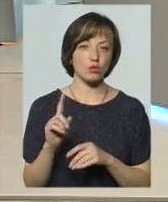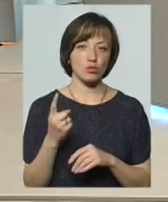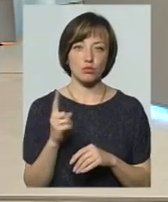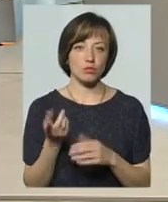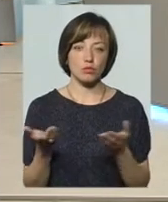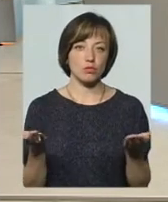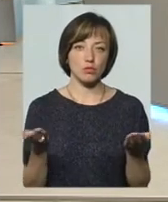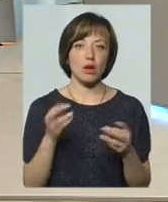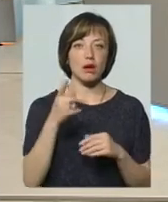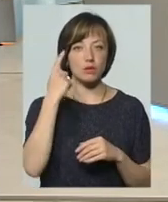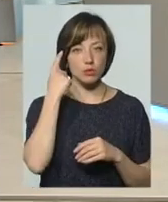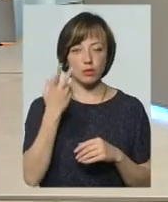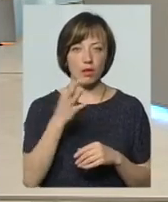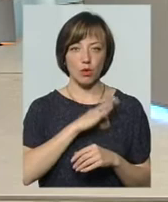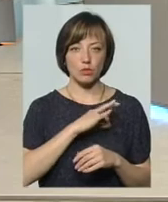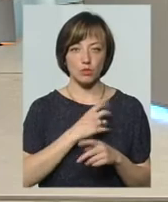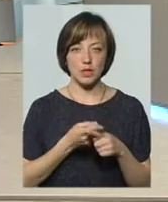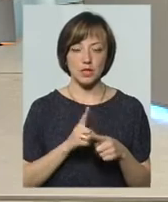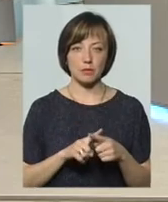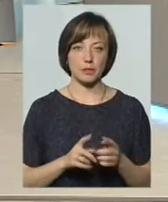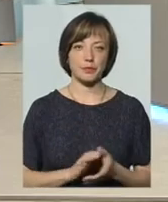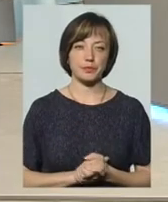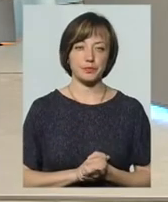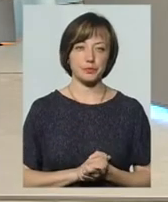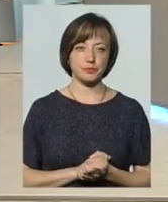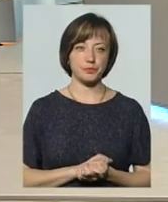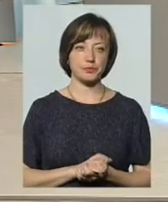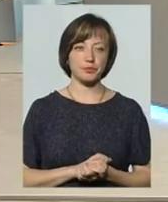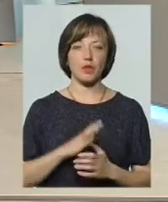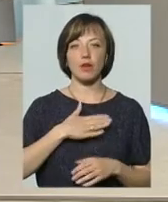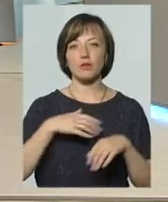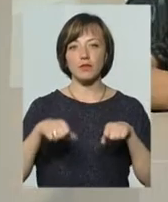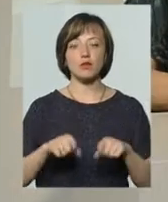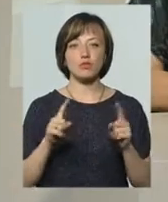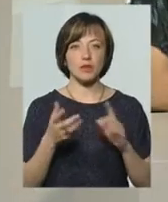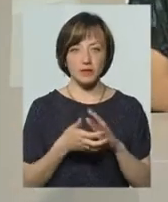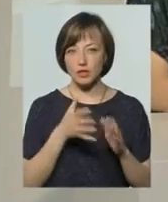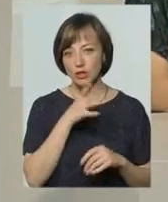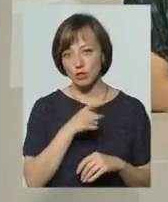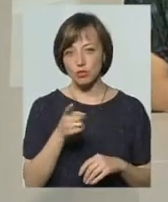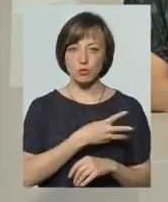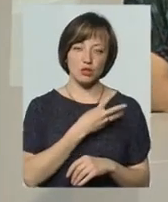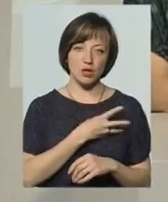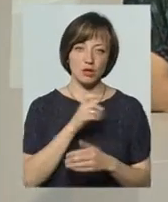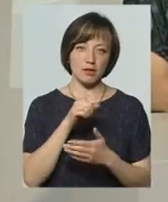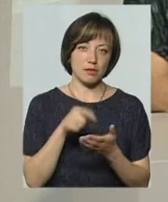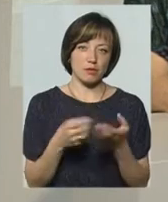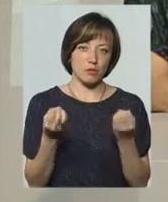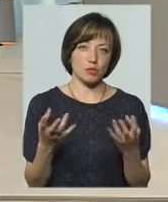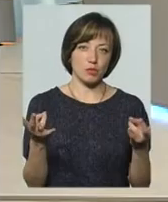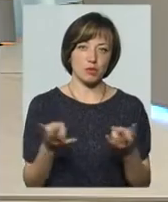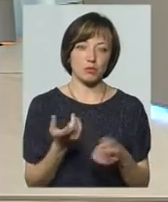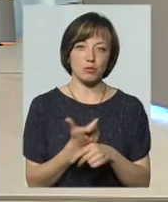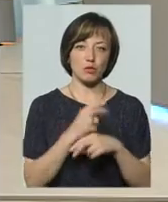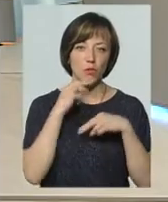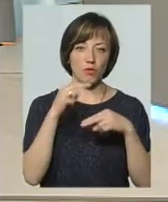ним, як ви думаєте, не користуються наші чиновники? Не вистачає для цього часу чи бажання, чи просто потрібно